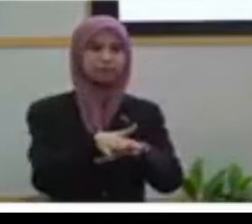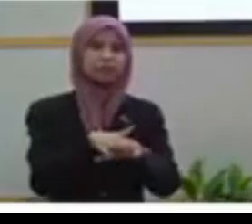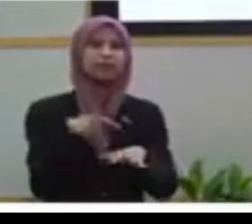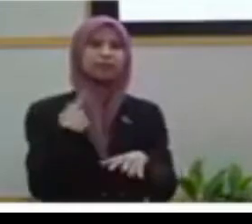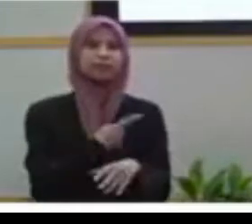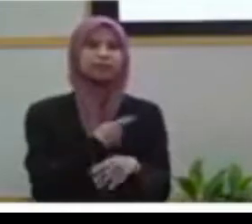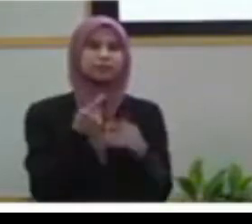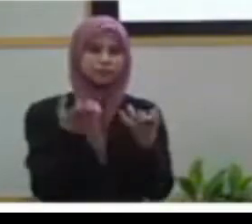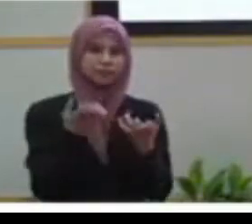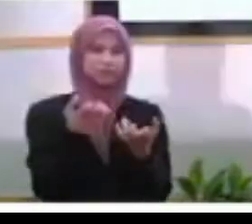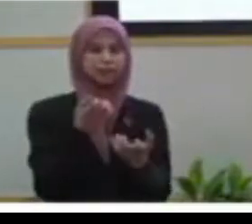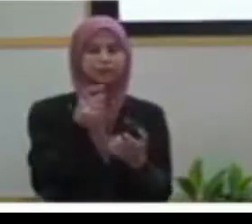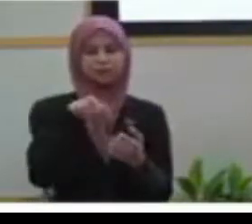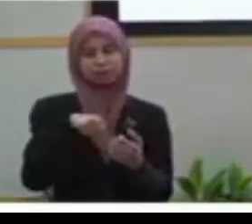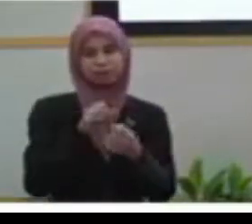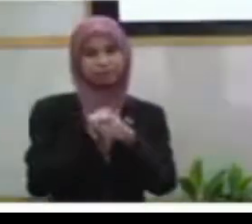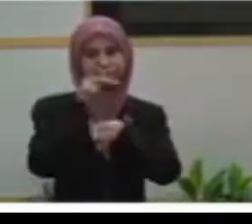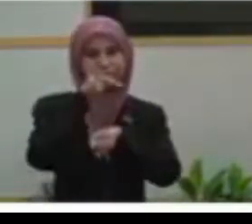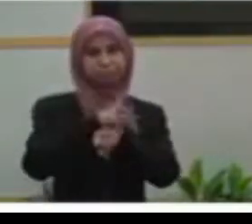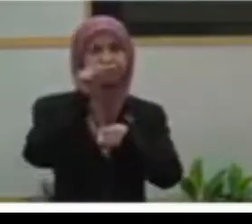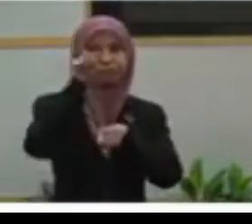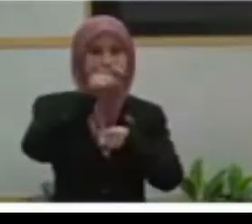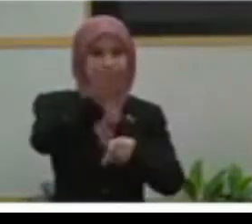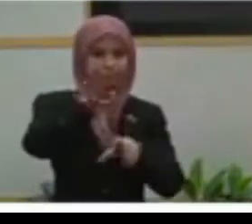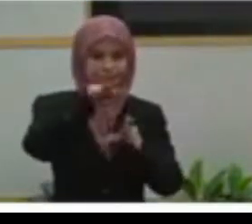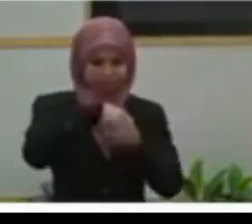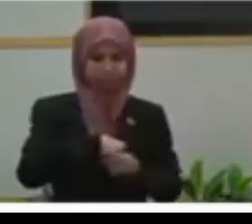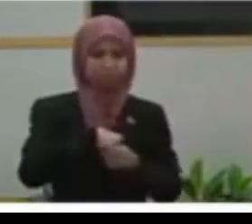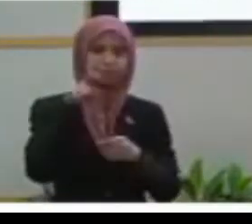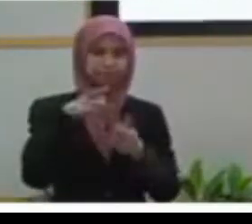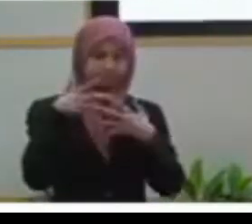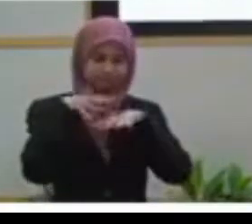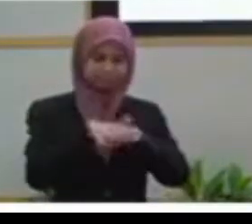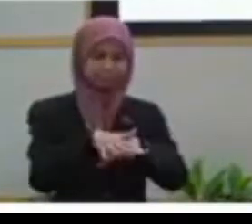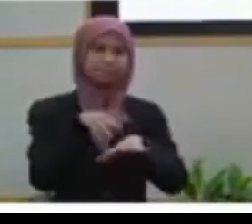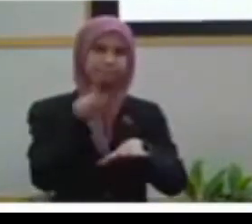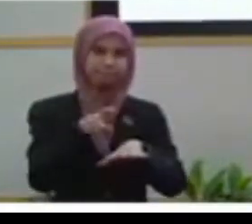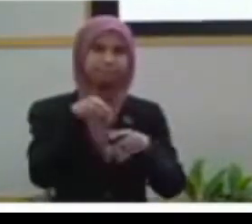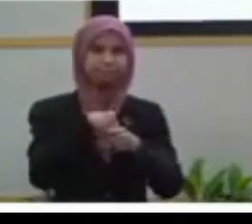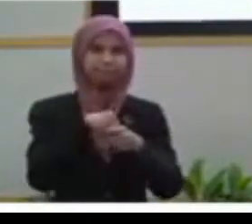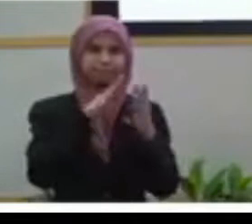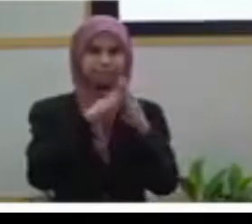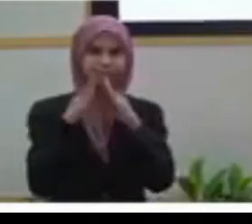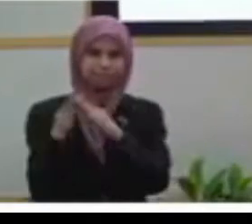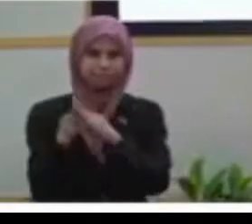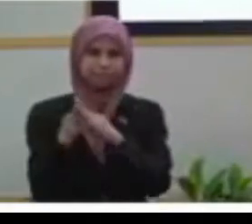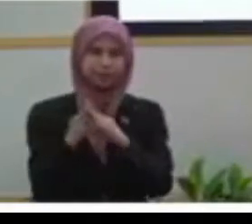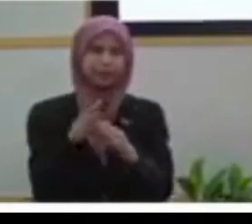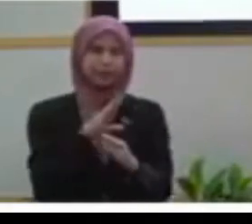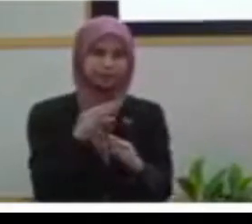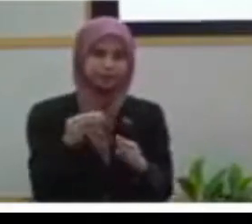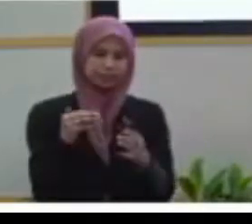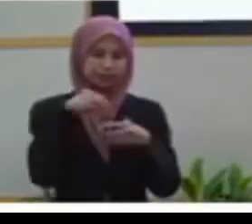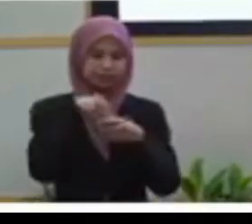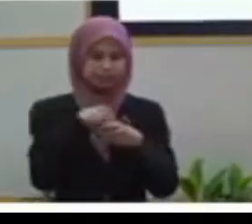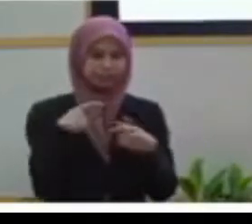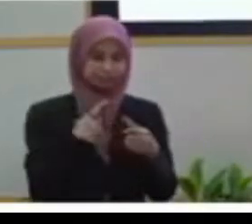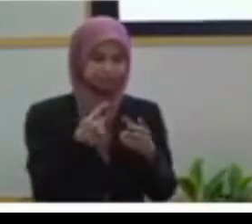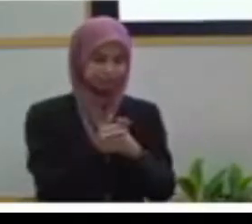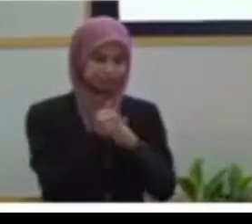Perai hendaklah dilibatkan di dalam setiap pengurusan bandar. Malahan di dalam guiding